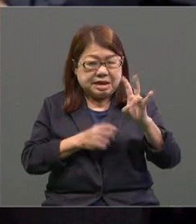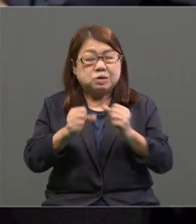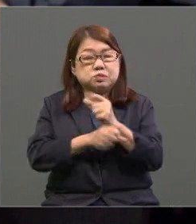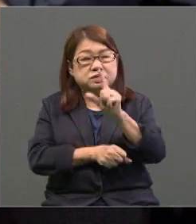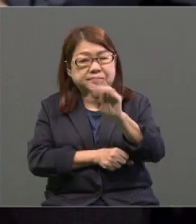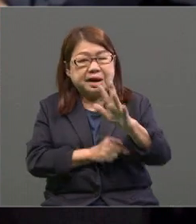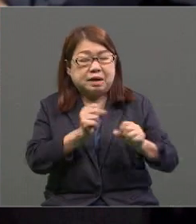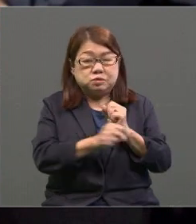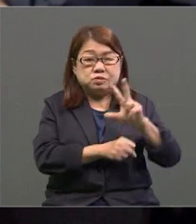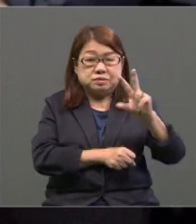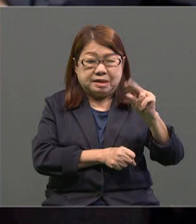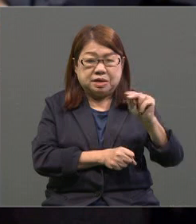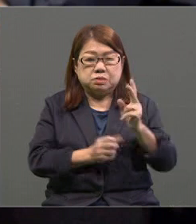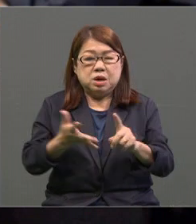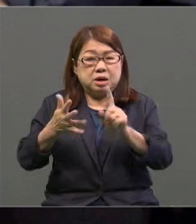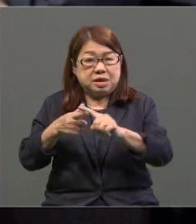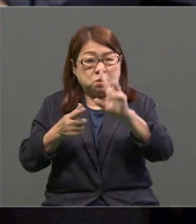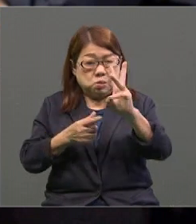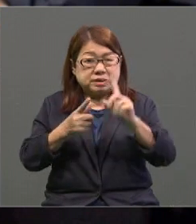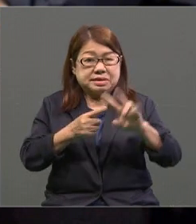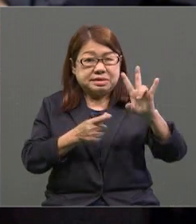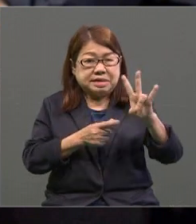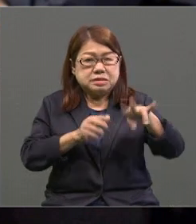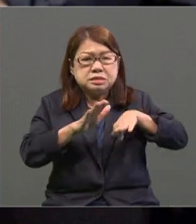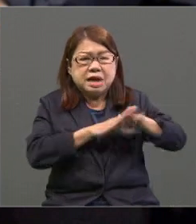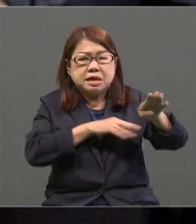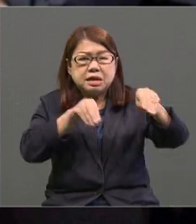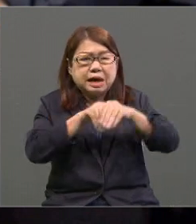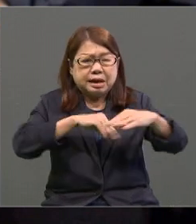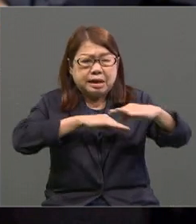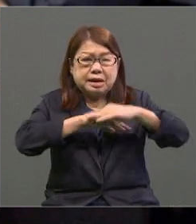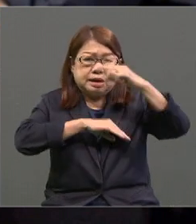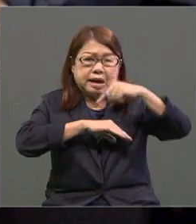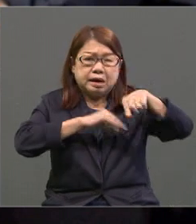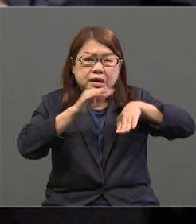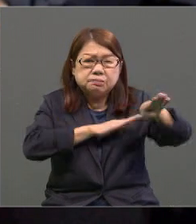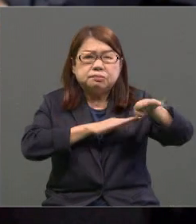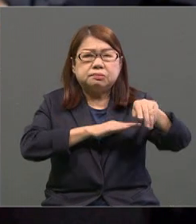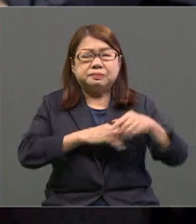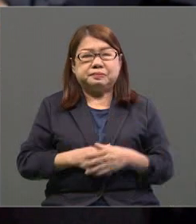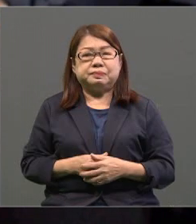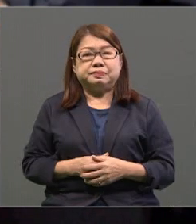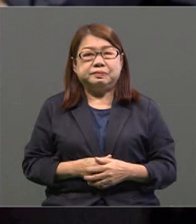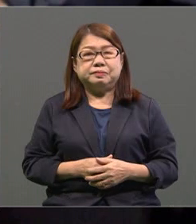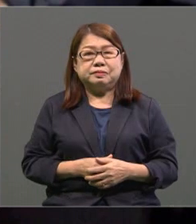ตำรวจไซเบอร์มีข้อมูลว่าหลบหนีผ่านทางชายแดนเพื่อนบ้านไปก่อนหน้านี้แล้วเช่นเดียวกันครับ